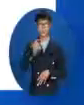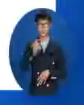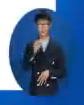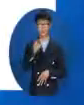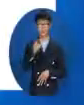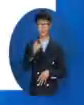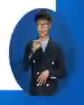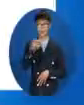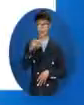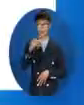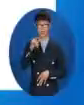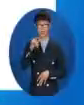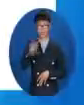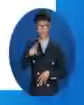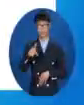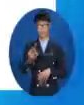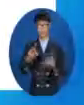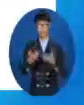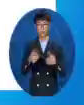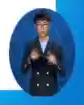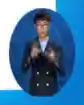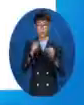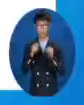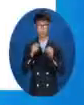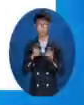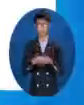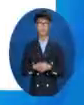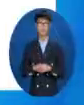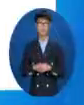주식회사 미성화인텍에서 용접원을 모집합니다.